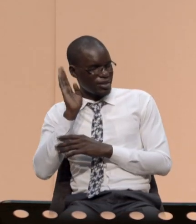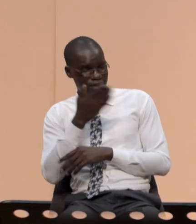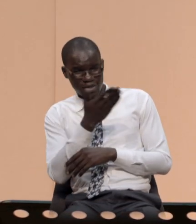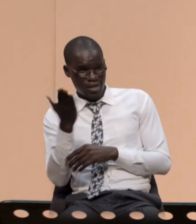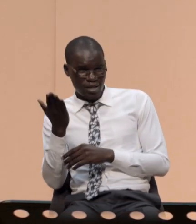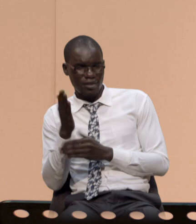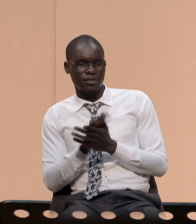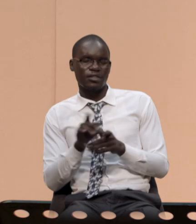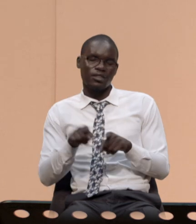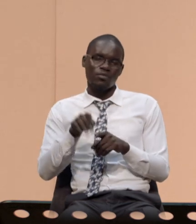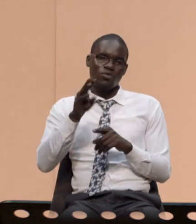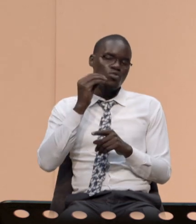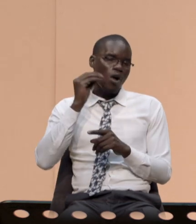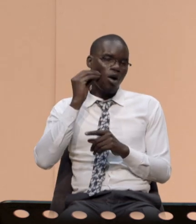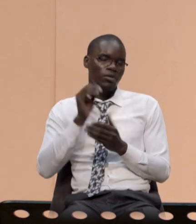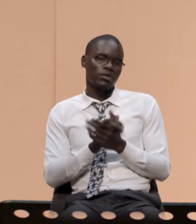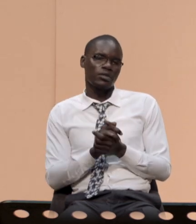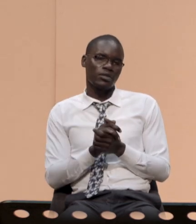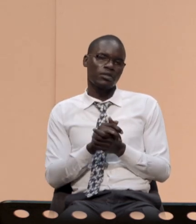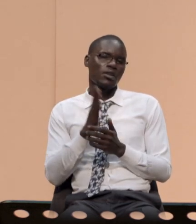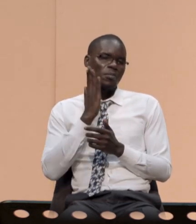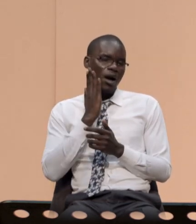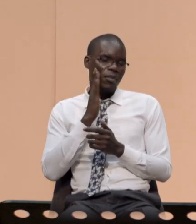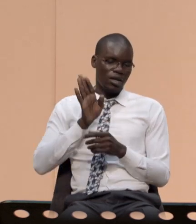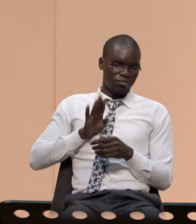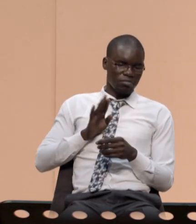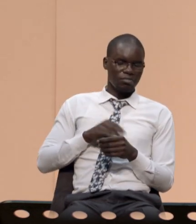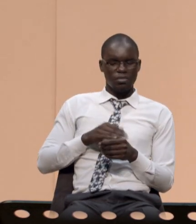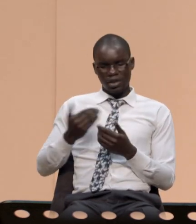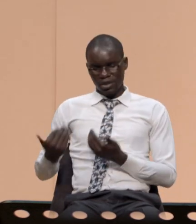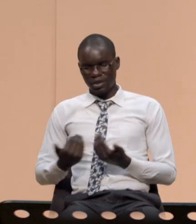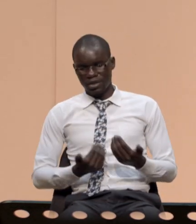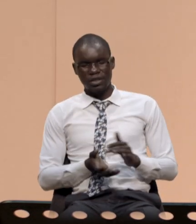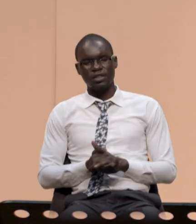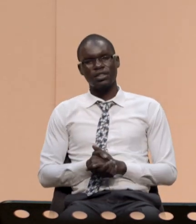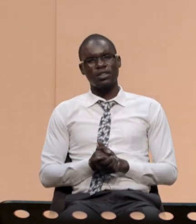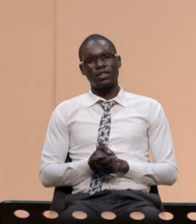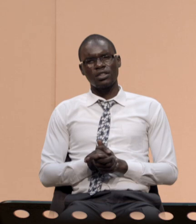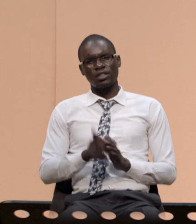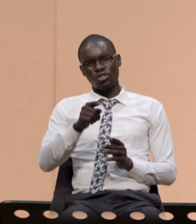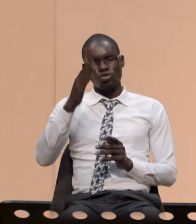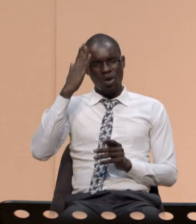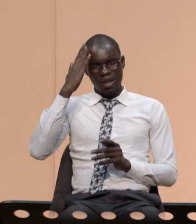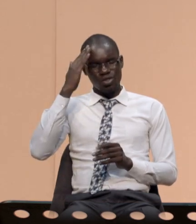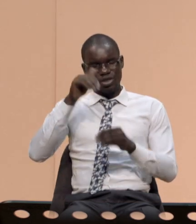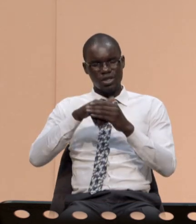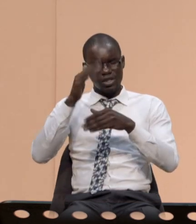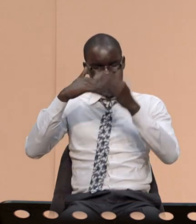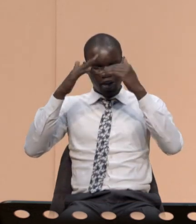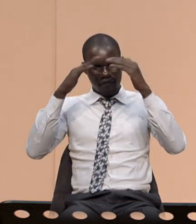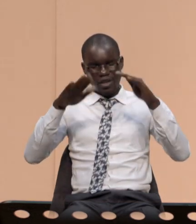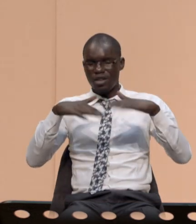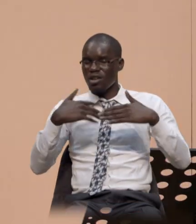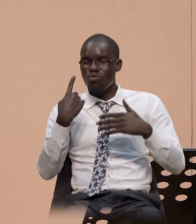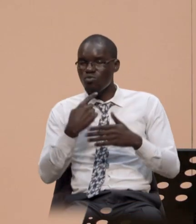na familia yako na nyumba yako, we mwenyewe ukiwa mama, ukiwa mtoto, ukiwa baba, ya kwamba unajulikana binguni kama